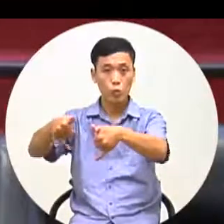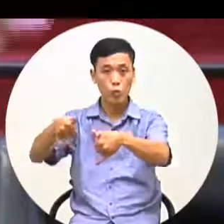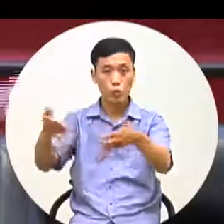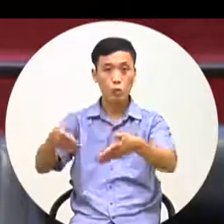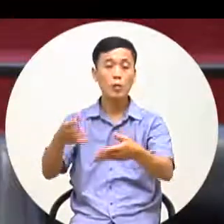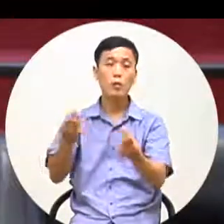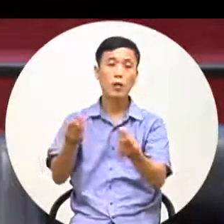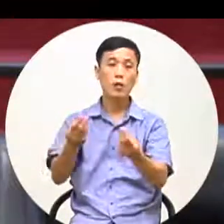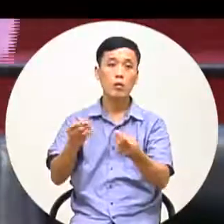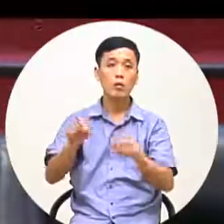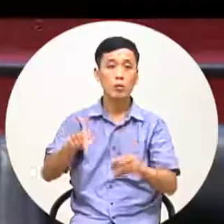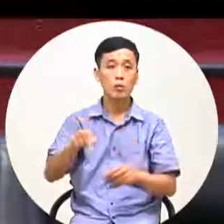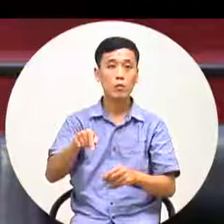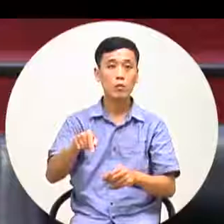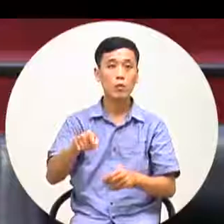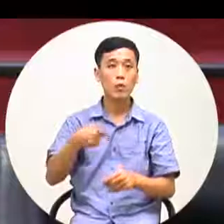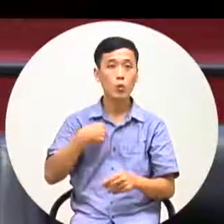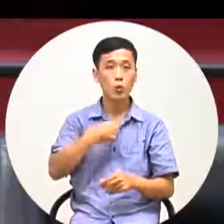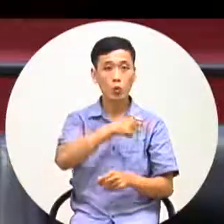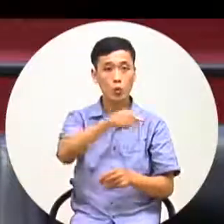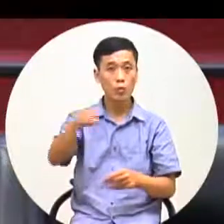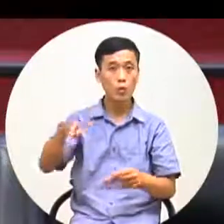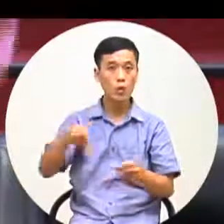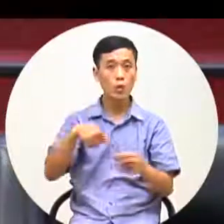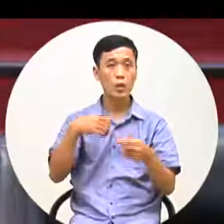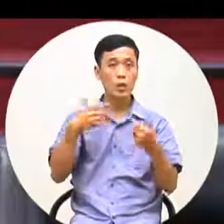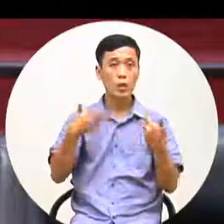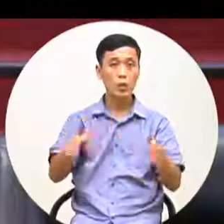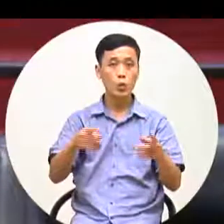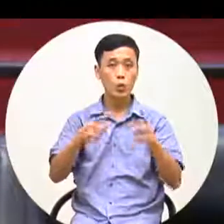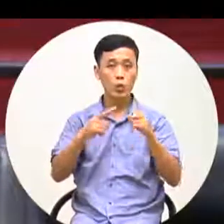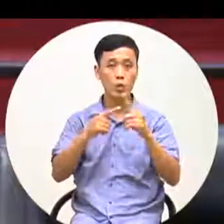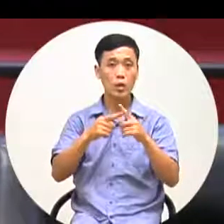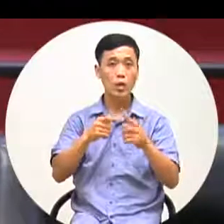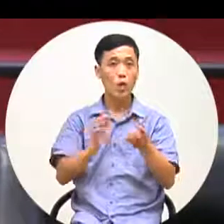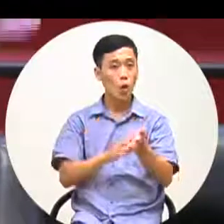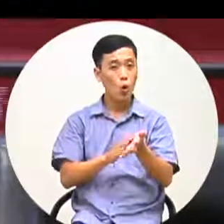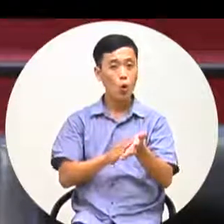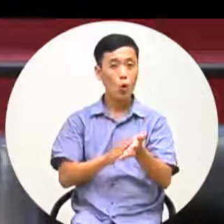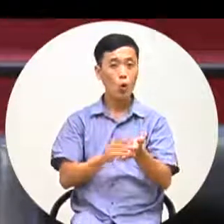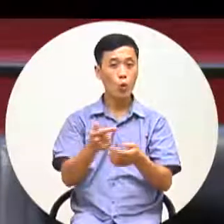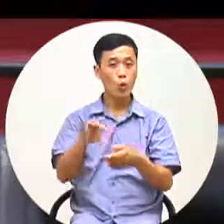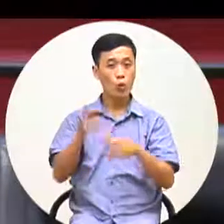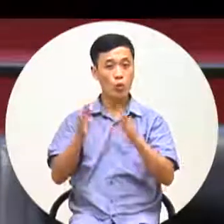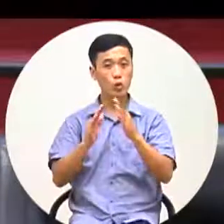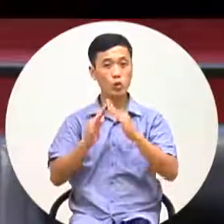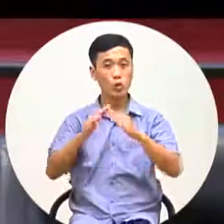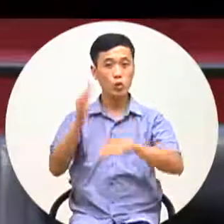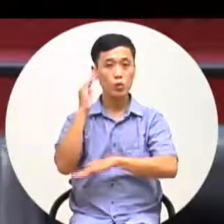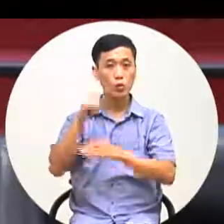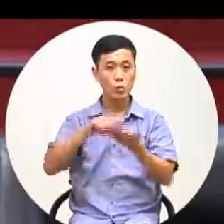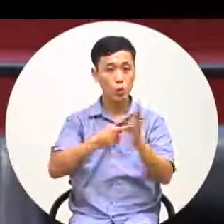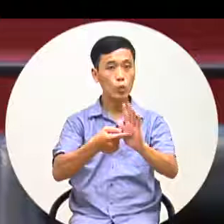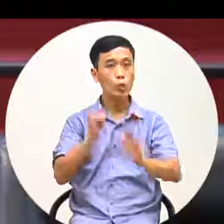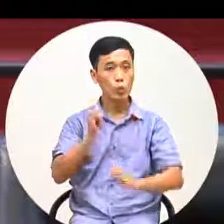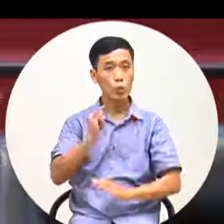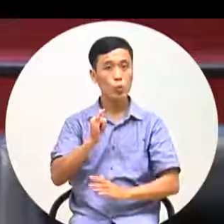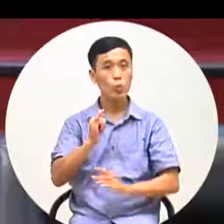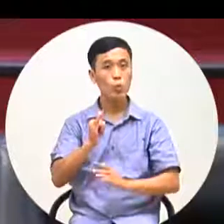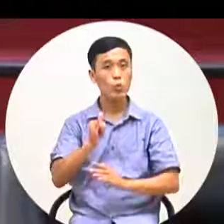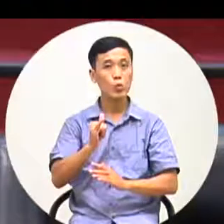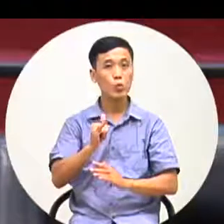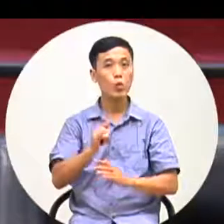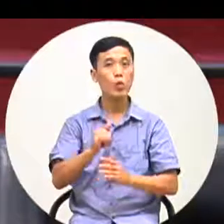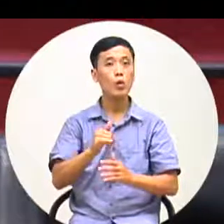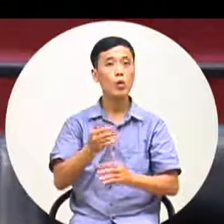都很多人歌功颂扬啊，我们市府做得很好啊，刚刚执政党的议员也这边讲啊，但是我刚刚提出